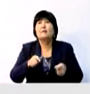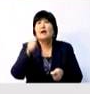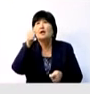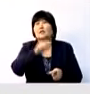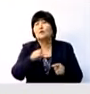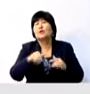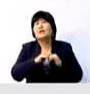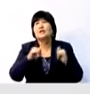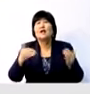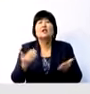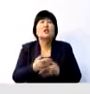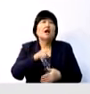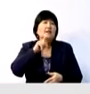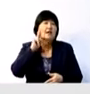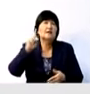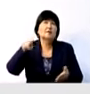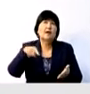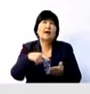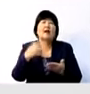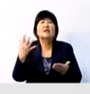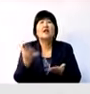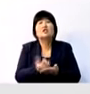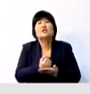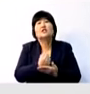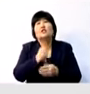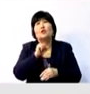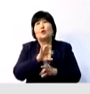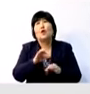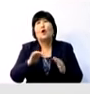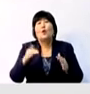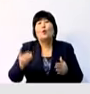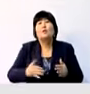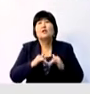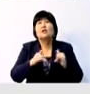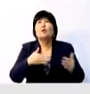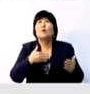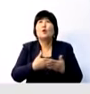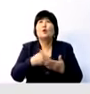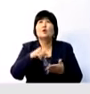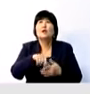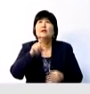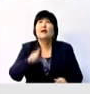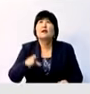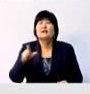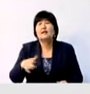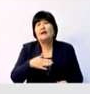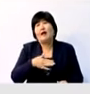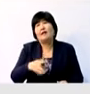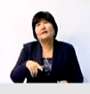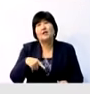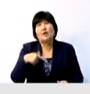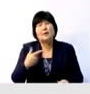сайын жаңарып, жасарып келе жатқан шаһардың жетістіктеріне тоқталып, өңірдің дамуына өзіндік үлес қосып жүрген жандарға алғысын